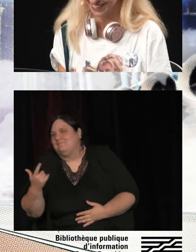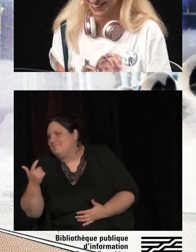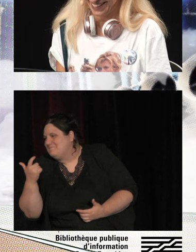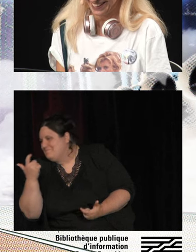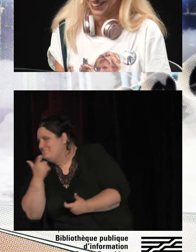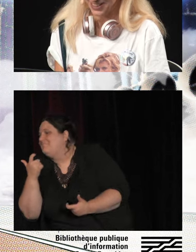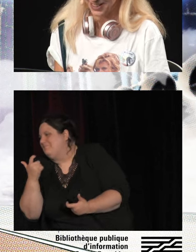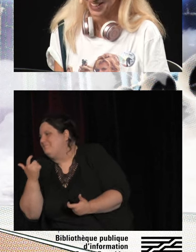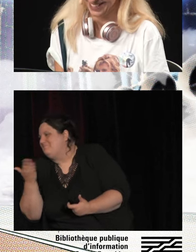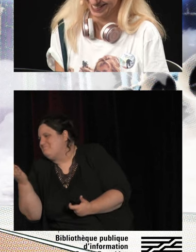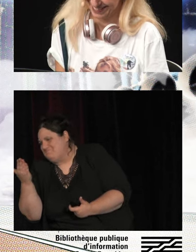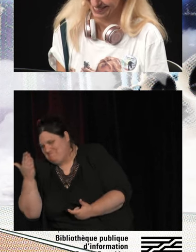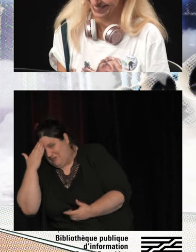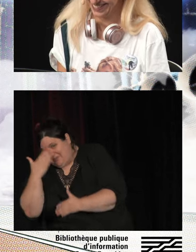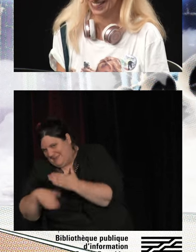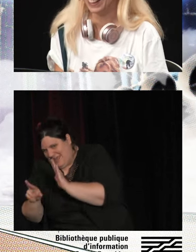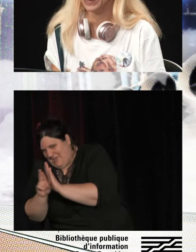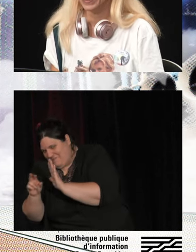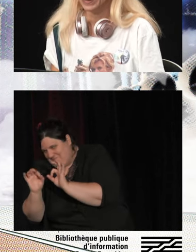très bien.